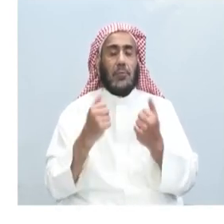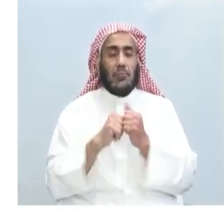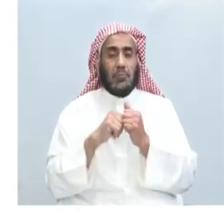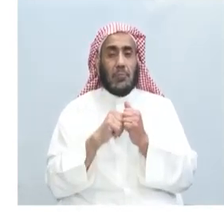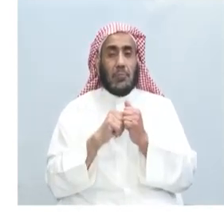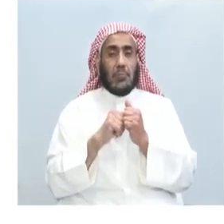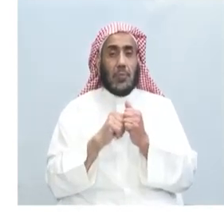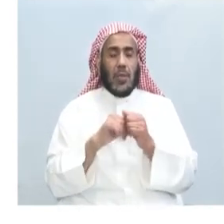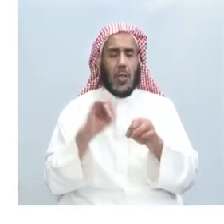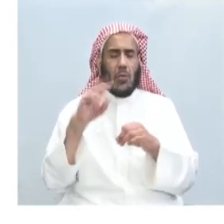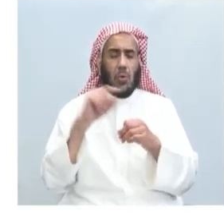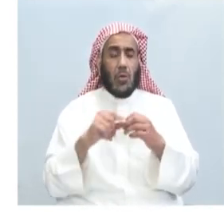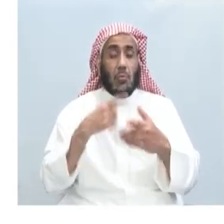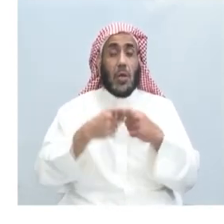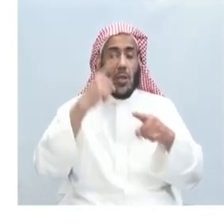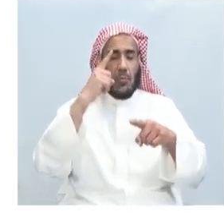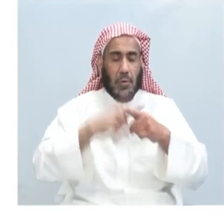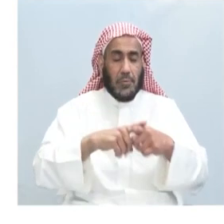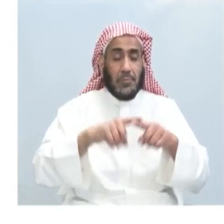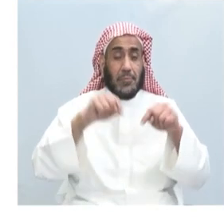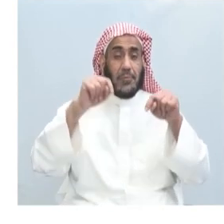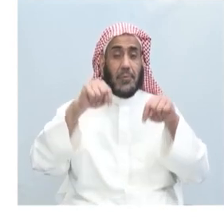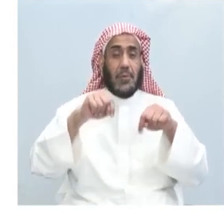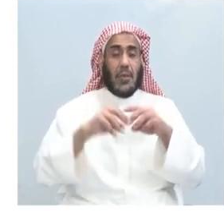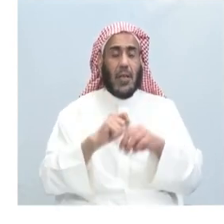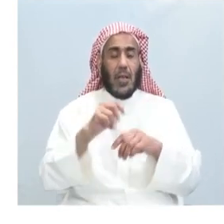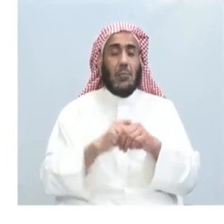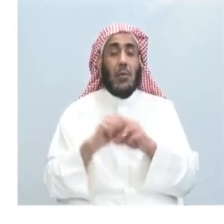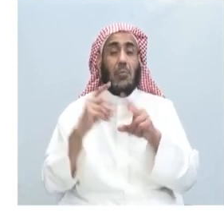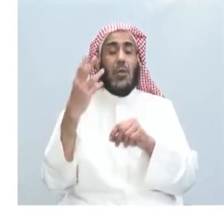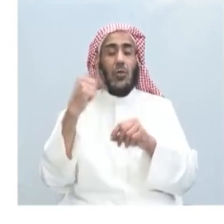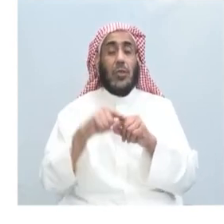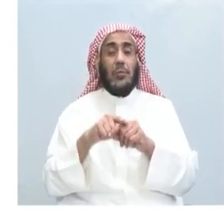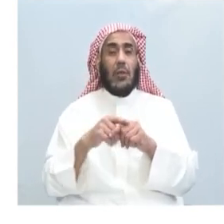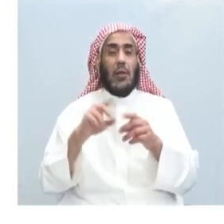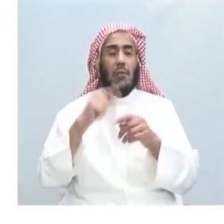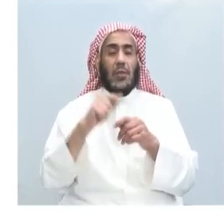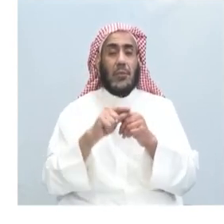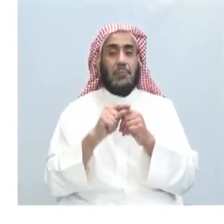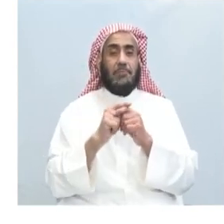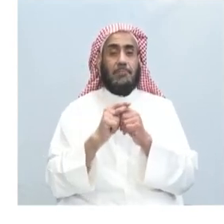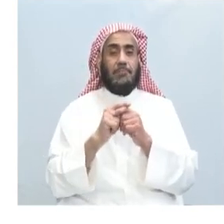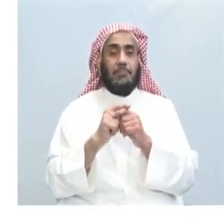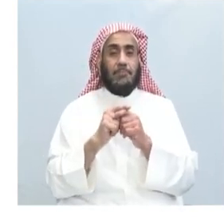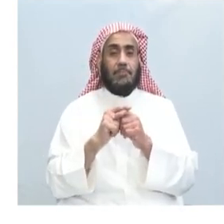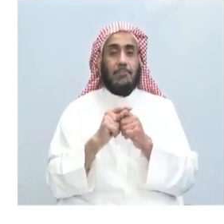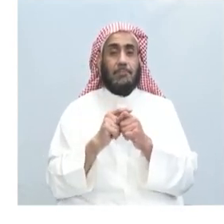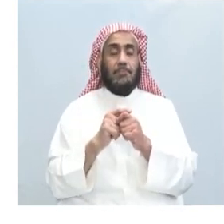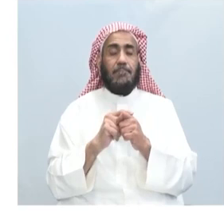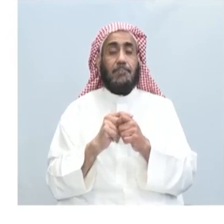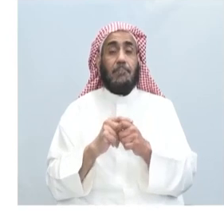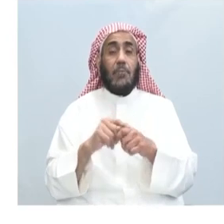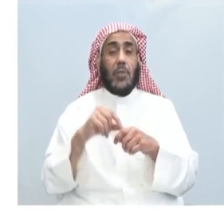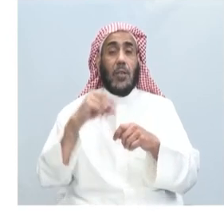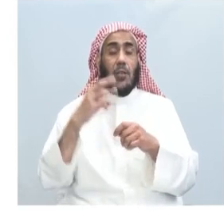هذه المولات ثم نضربها في هنا القيمه اللي هو 23 فاصله اللي هو